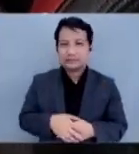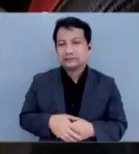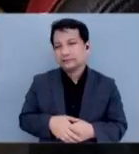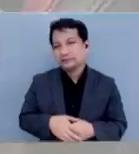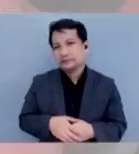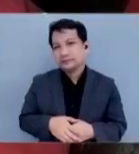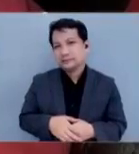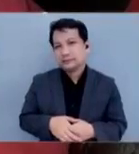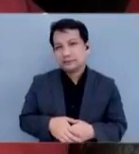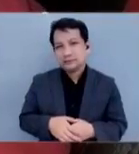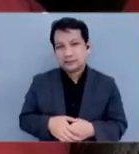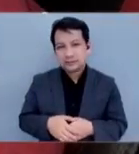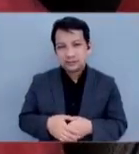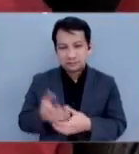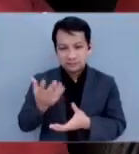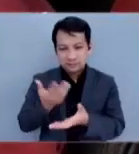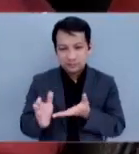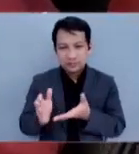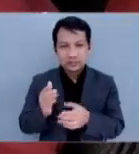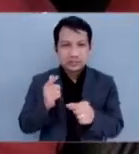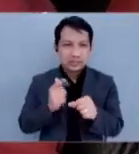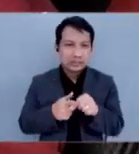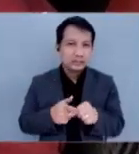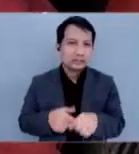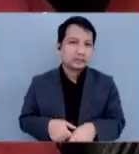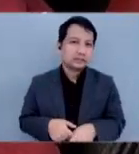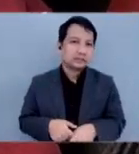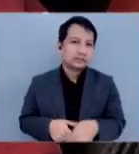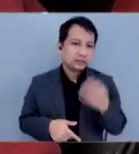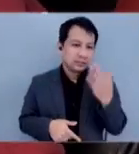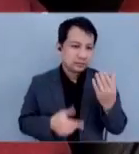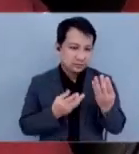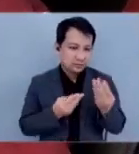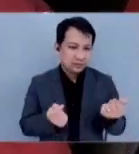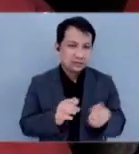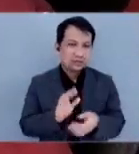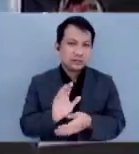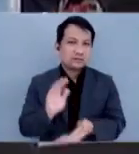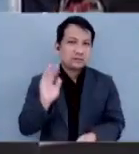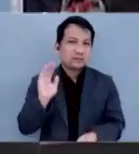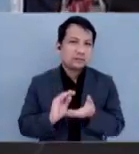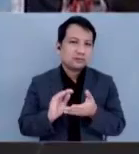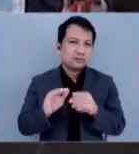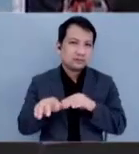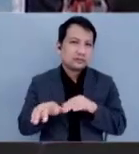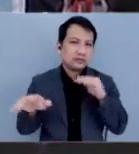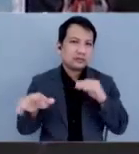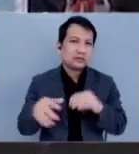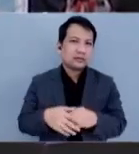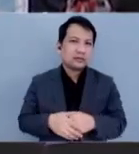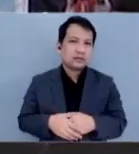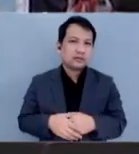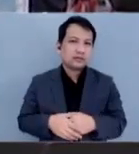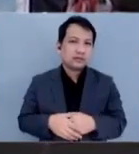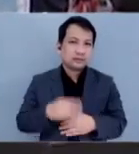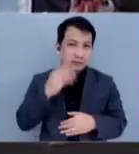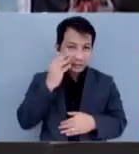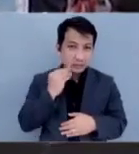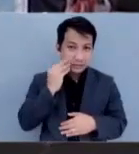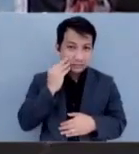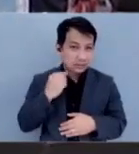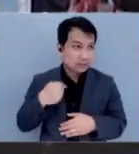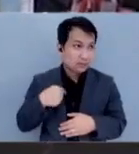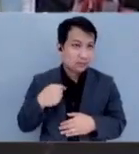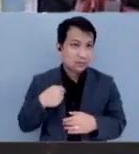magastos sa tigas. Sana matapos nila yung agad para bawas-bawas naman yung traffic. Para sa hindi experienced na rider,